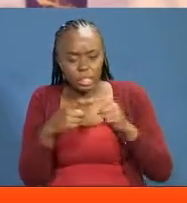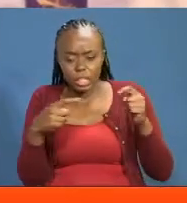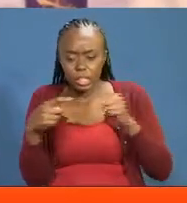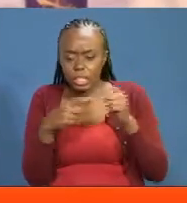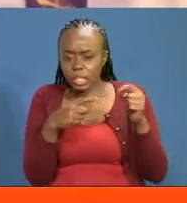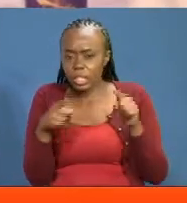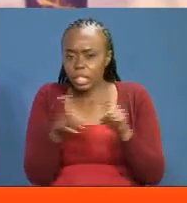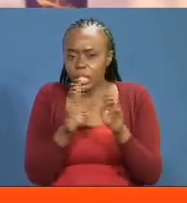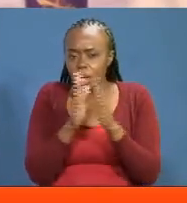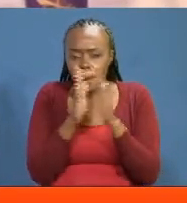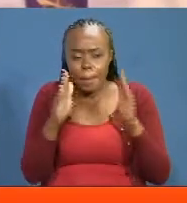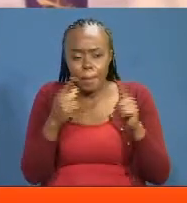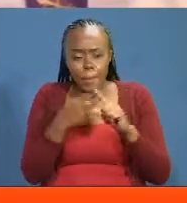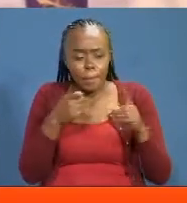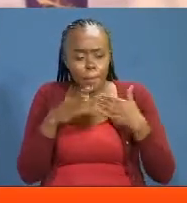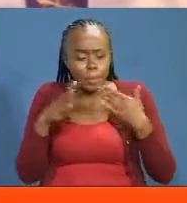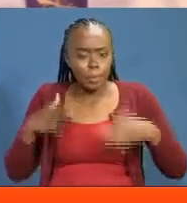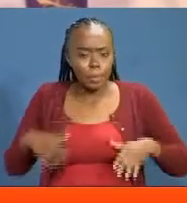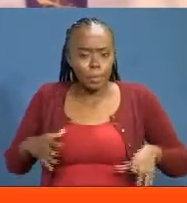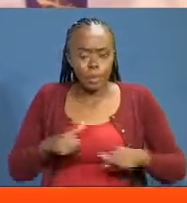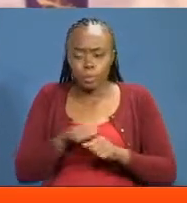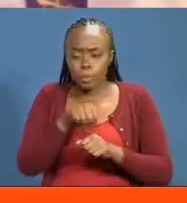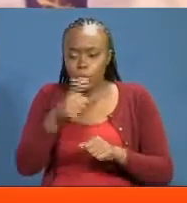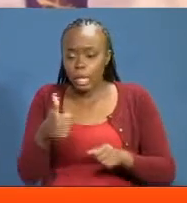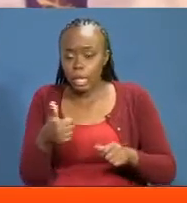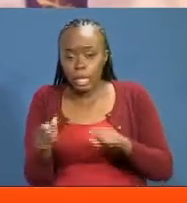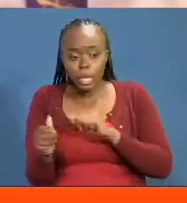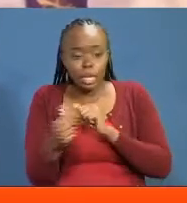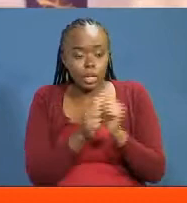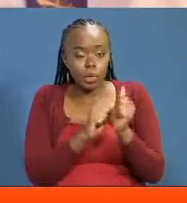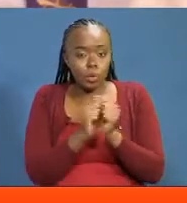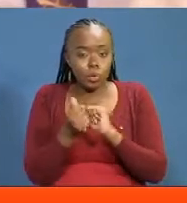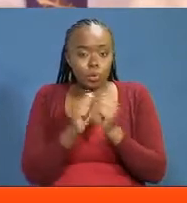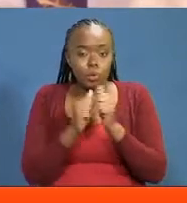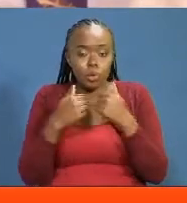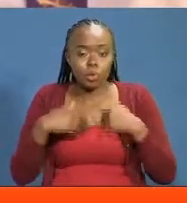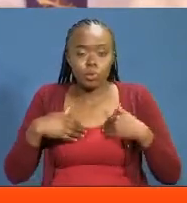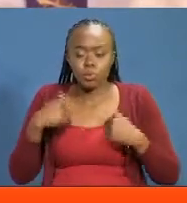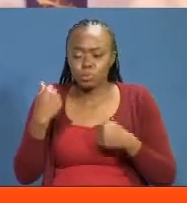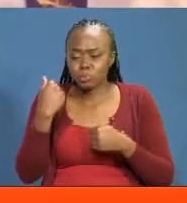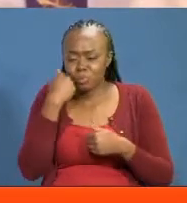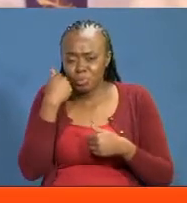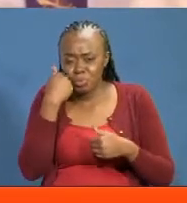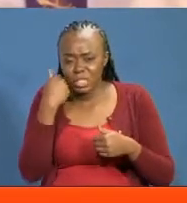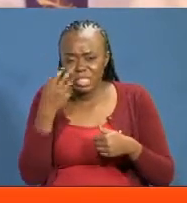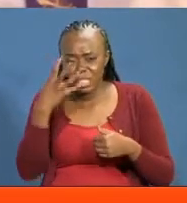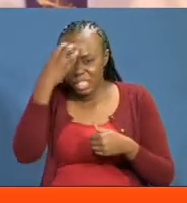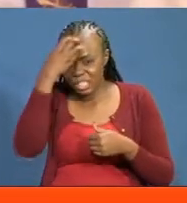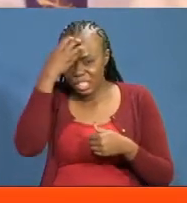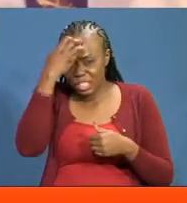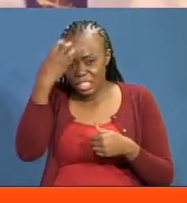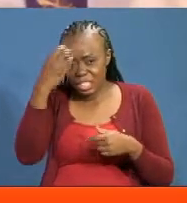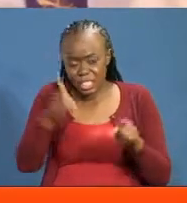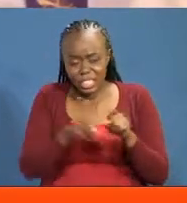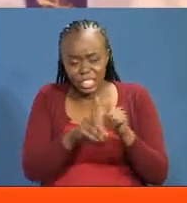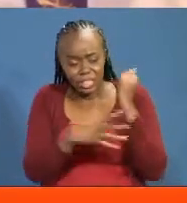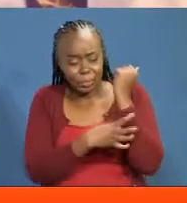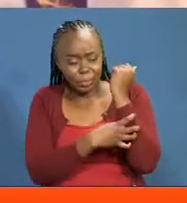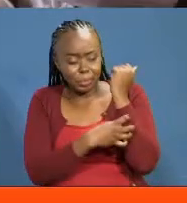matatu makubwa ya binadamu. Ugombo, ugonjwa, ujinga, na